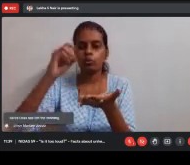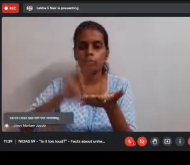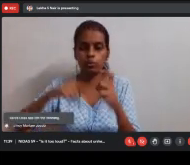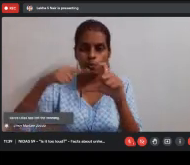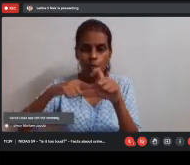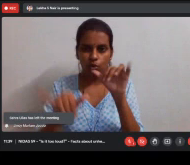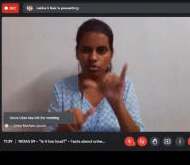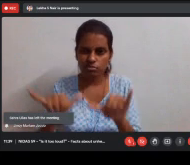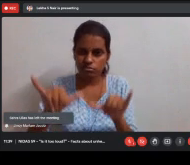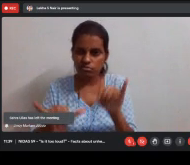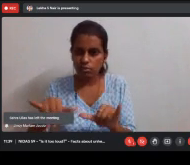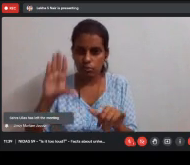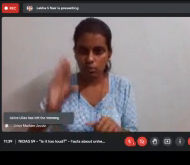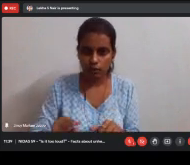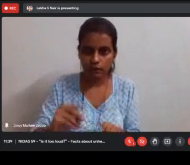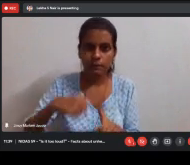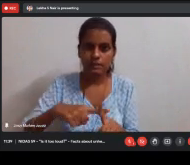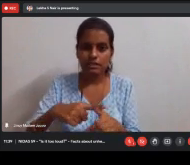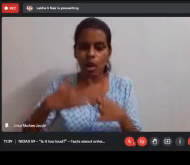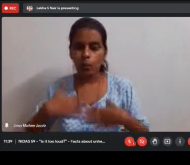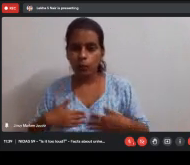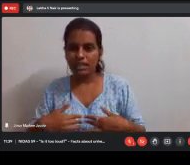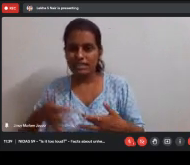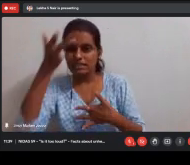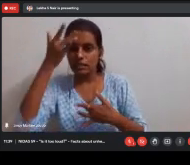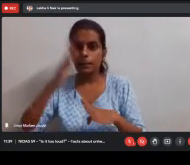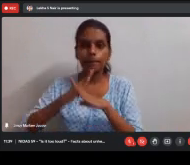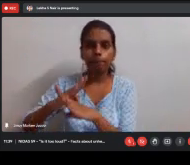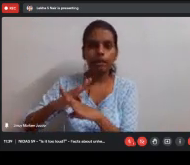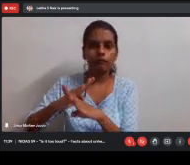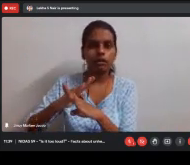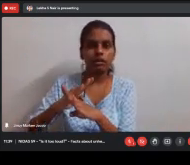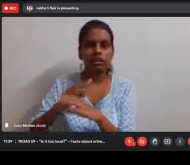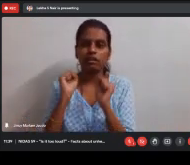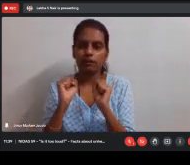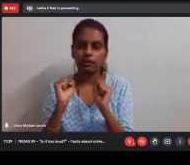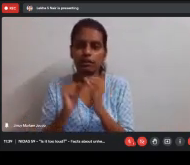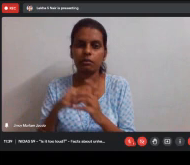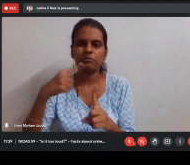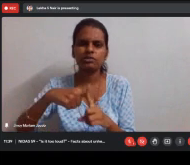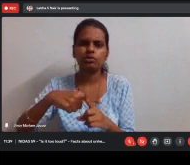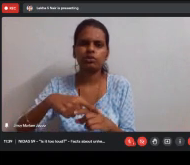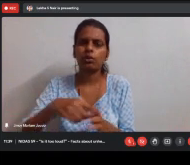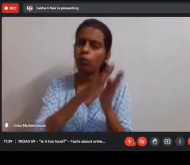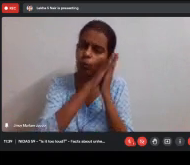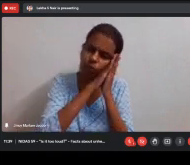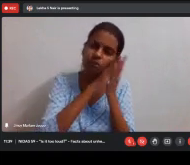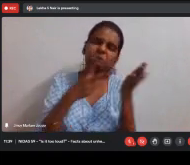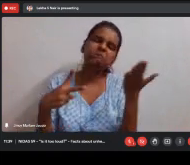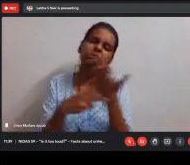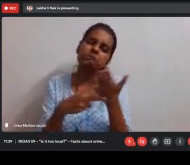ഉയർന്ന രക്തസമ്മർദ്ദം, അതുപോലെ തന്നെ ഹാർട്ട് അറ്റാക്ക് വരാനുള്ള സാധ്യതകൾ കൂട്ടാം. പിന്നെ നമ്മളുടെ ശരീരത്തിലുള്ള